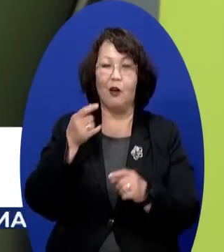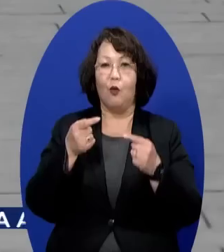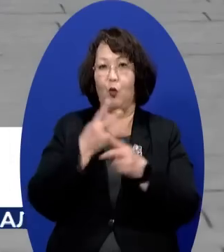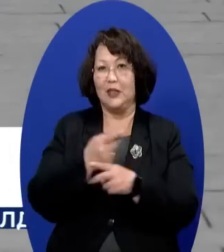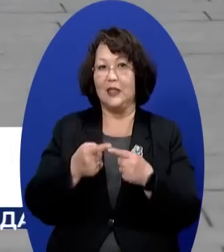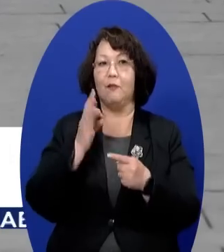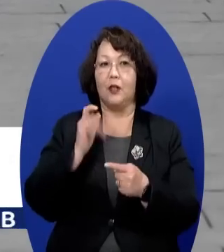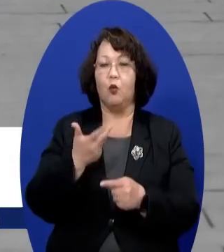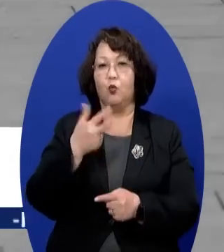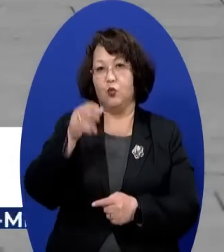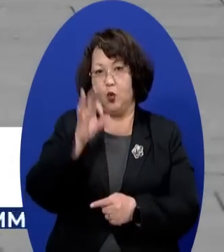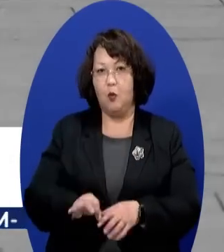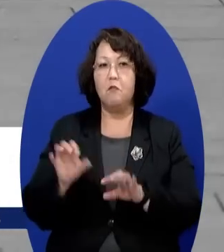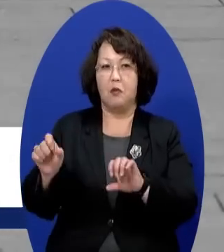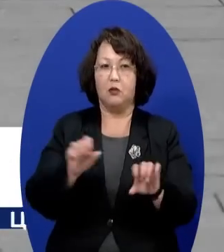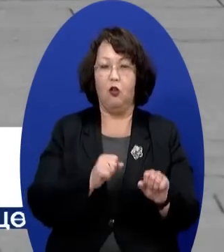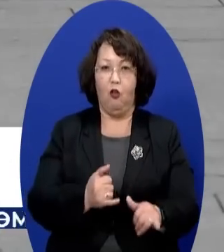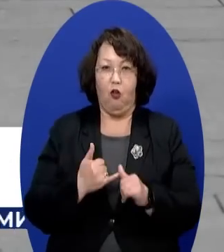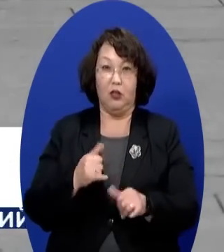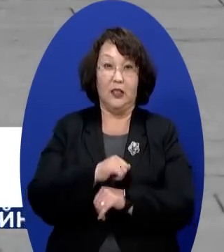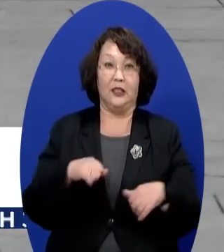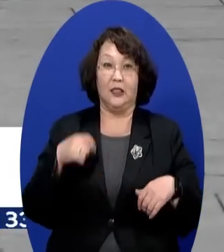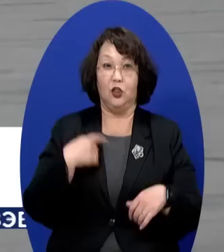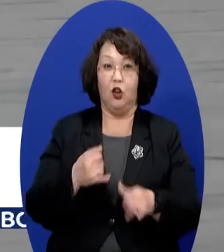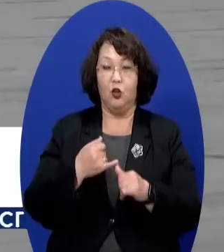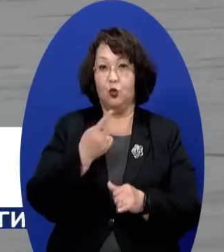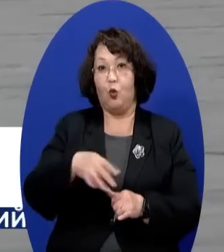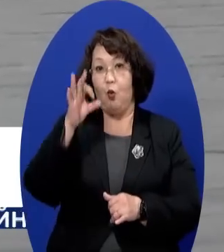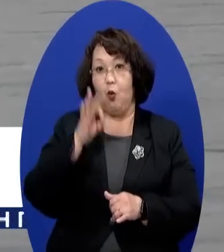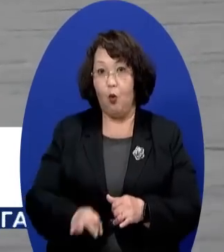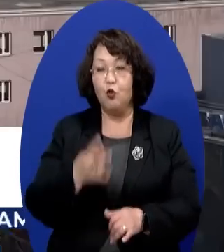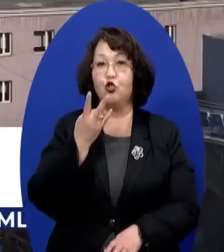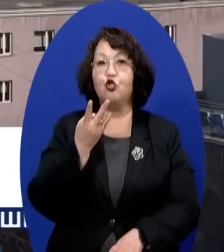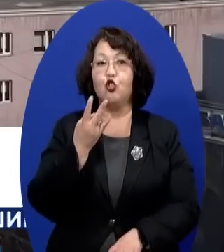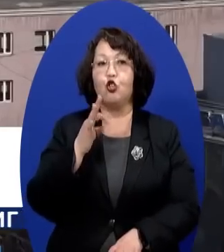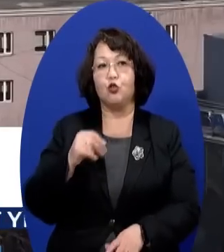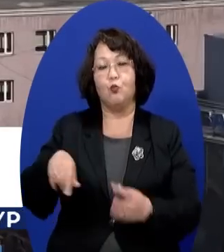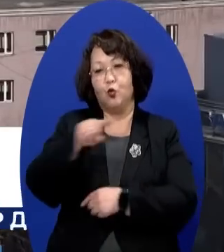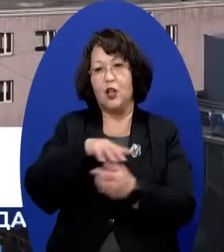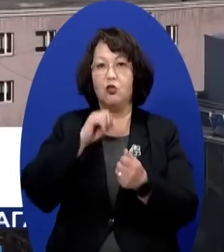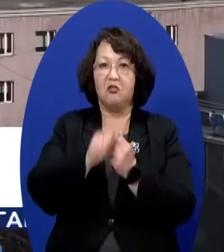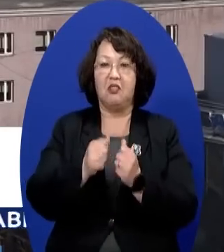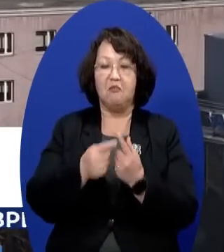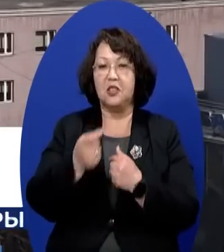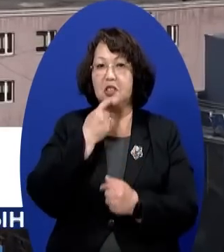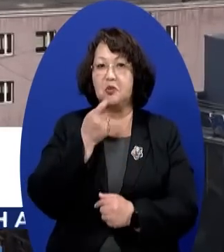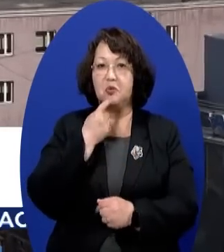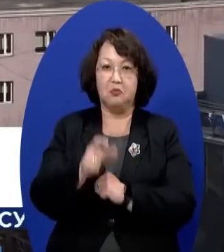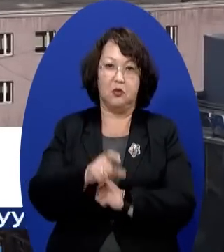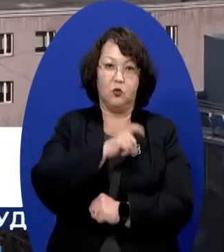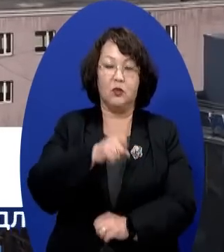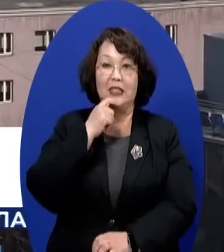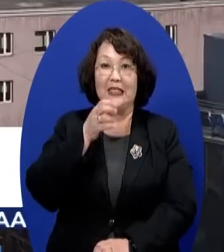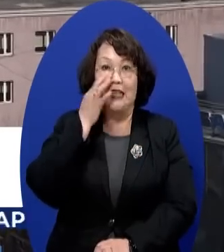30% та байна. Энэ төрлийн гэмтэргийн хохирогч болсон иргэдийн хохирлыг бүрэн гүйцэд нөхөн төлөөлөхөд хүндрэлтэй байдгийг мэрэгчлэлтэн онцоллоо.